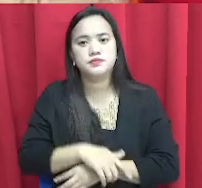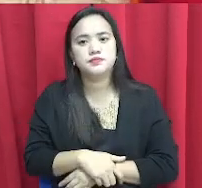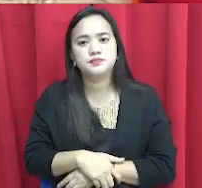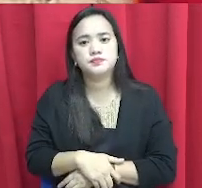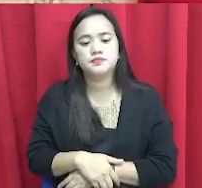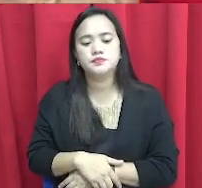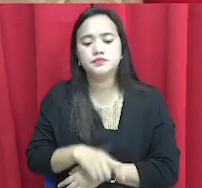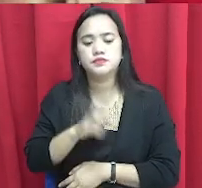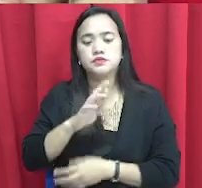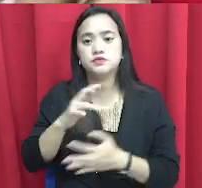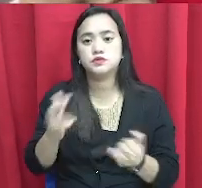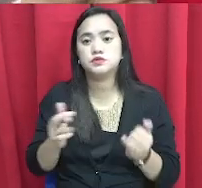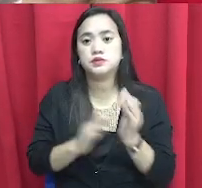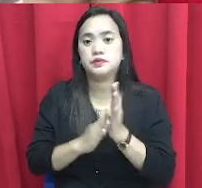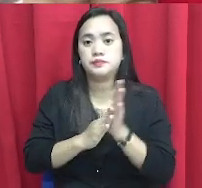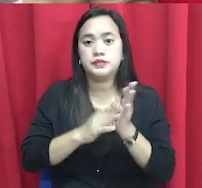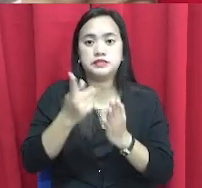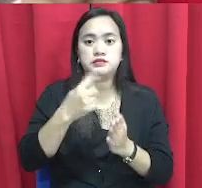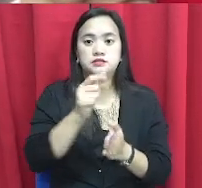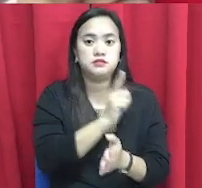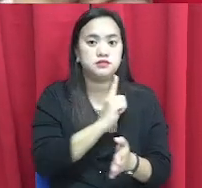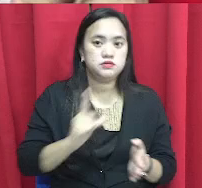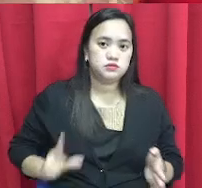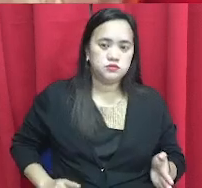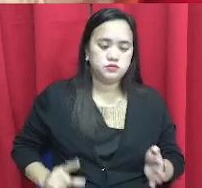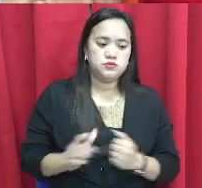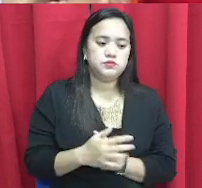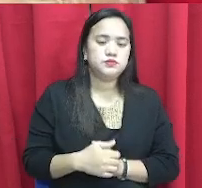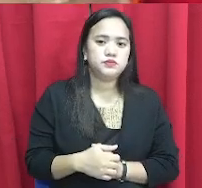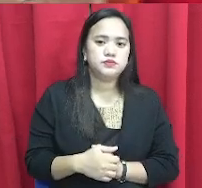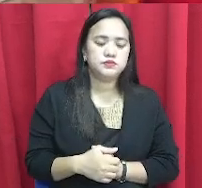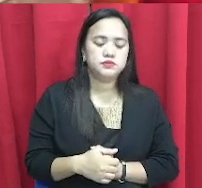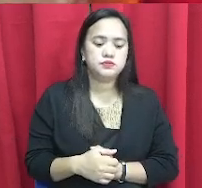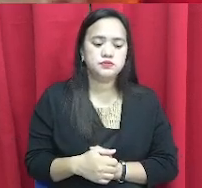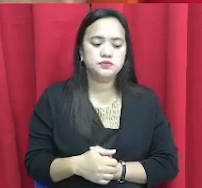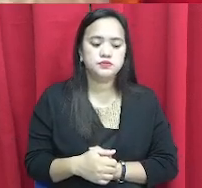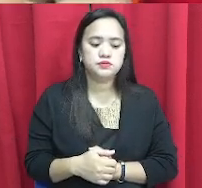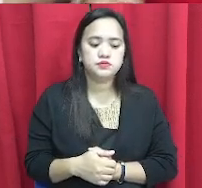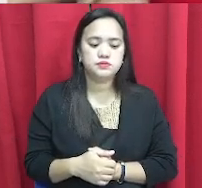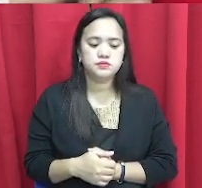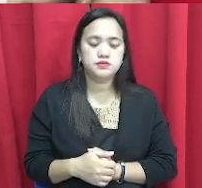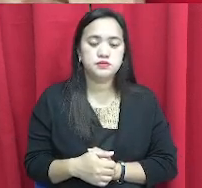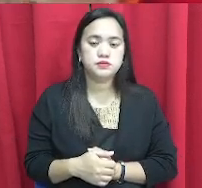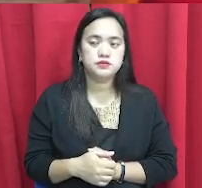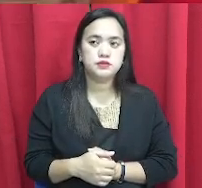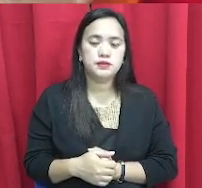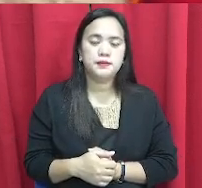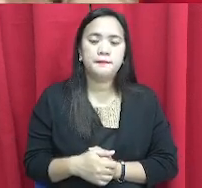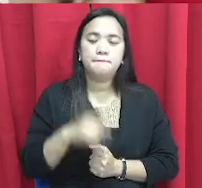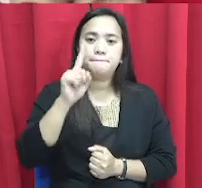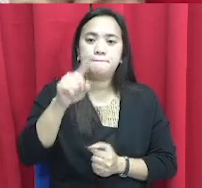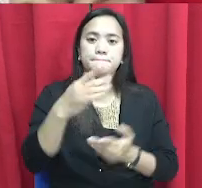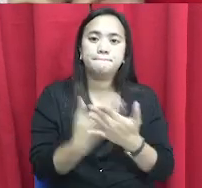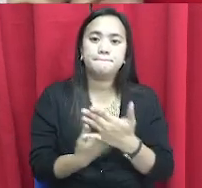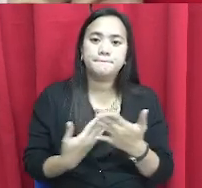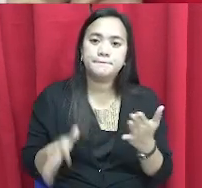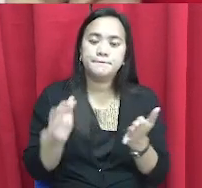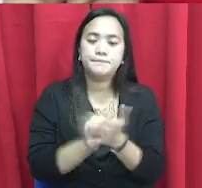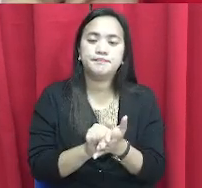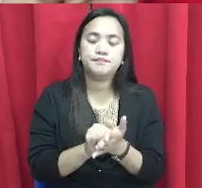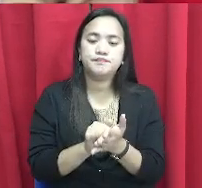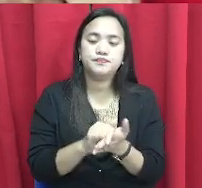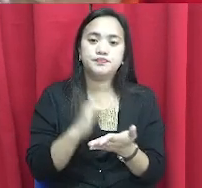naple niya ang Panginoon kaya para kaya makita po natin diyan isa po diyan sa bagay na na